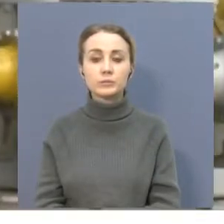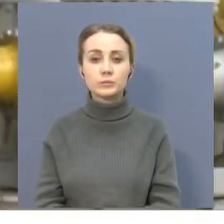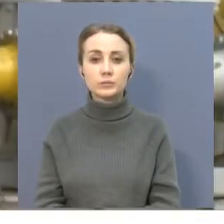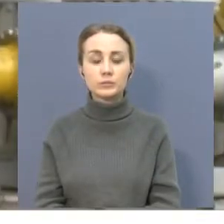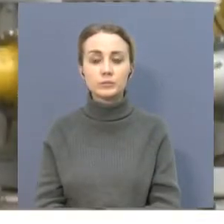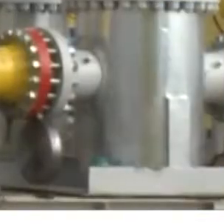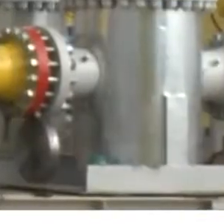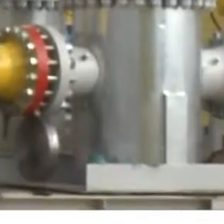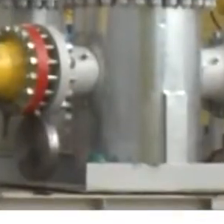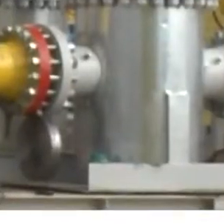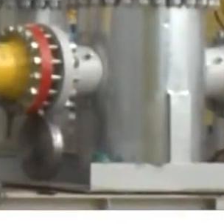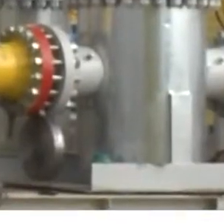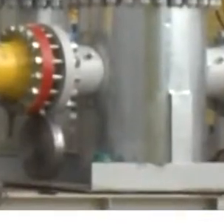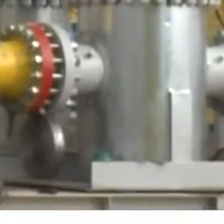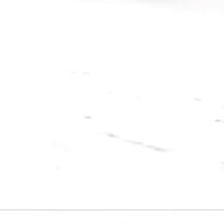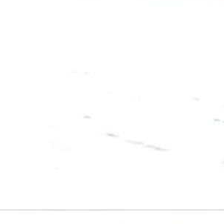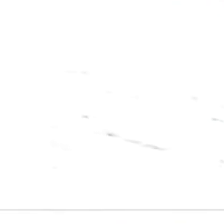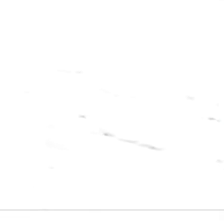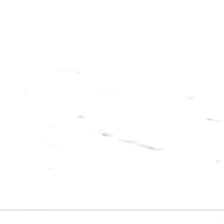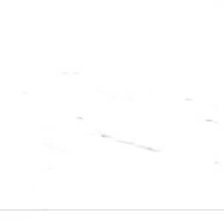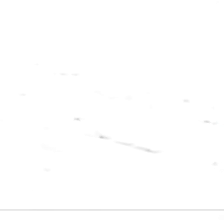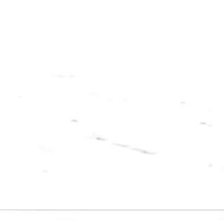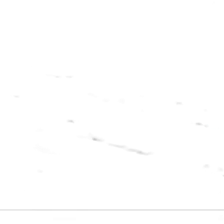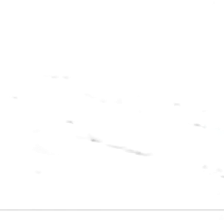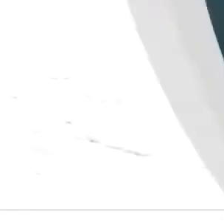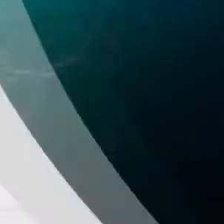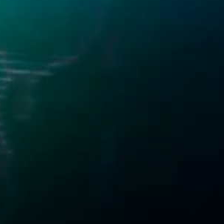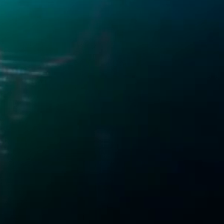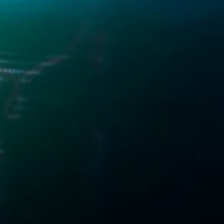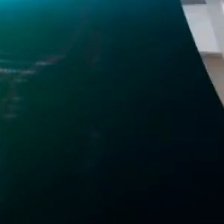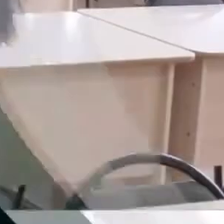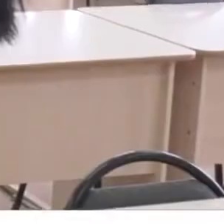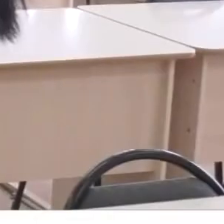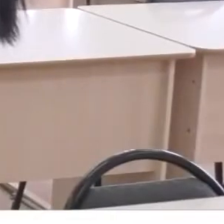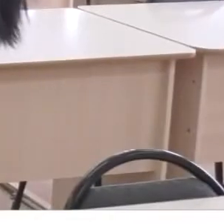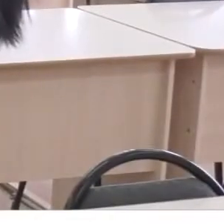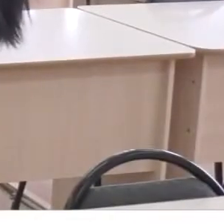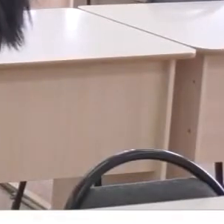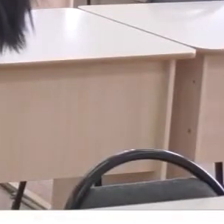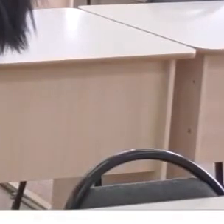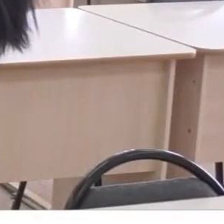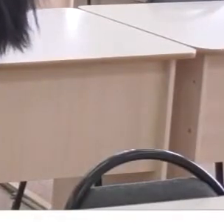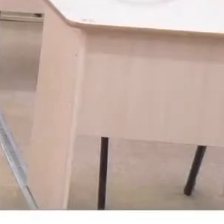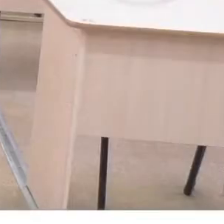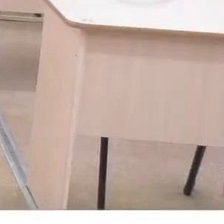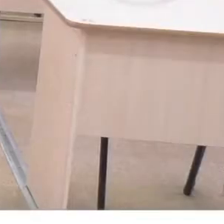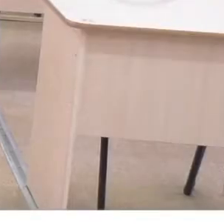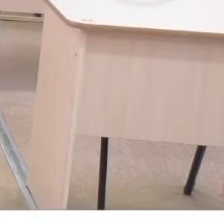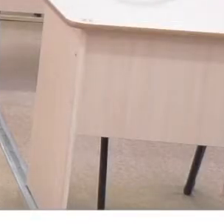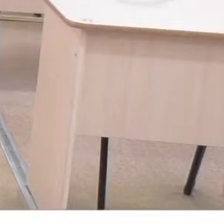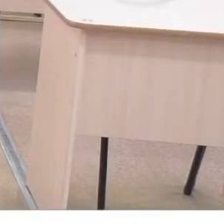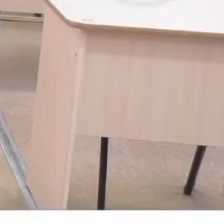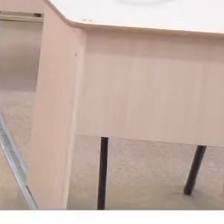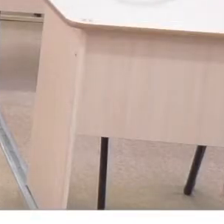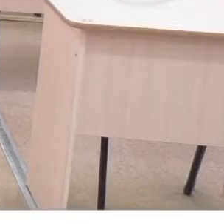14 елді мекенге газ тартылмақ, бұл туралы сәлден кейін мен Жансұлу Жиенқұл тарқатып айтамын. Енді түлек колледжден дипломмен бірге еңбек